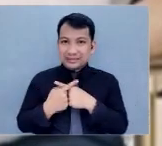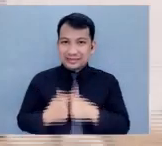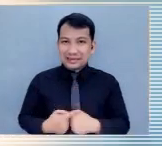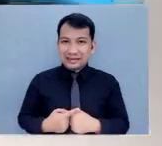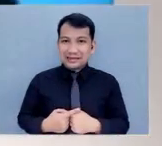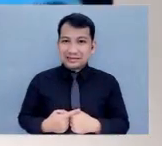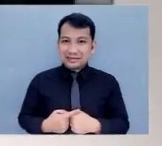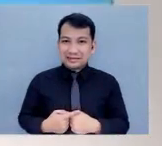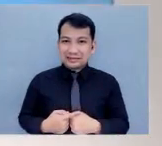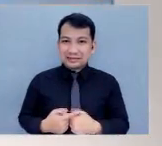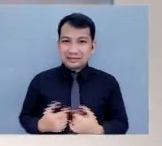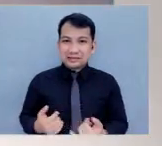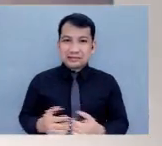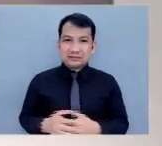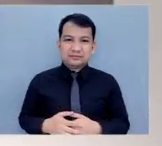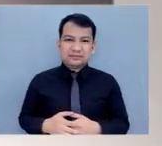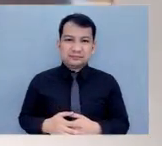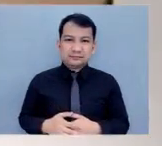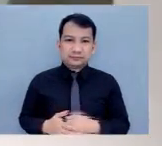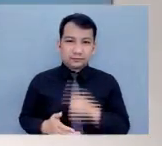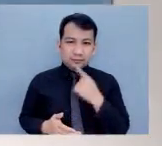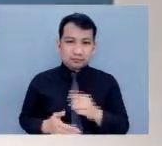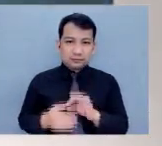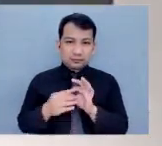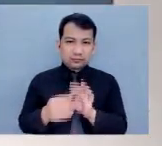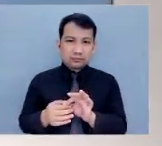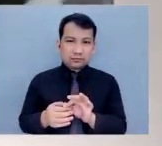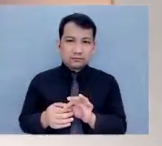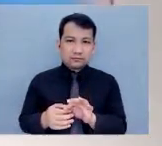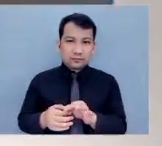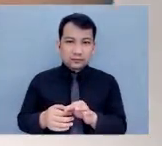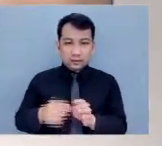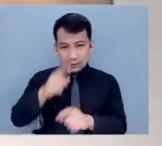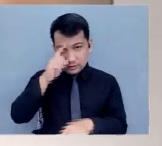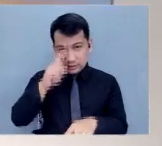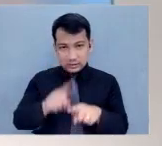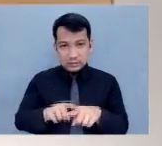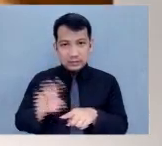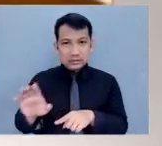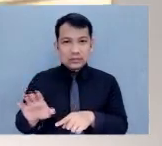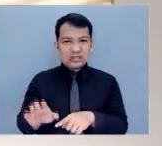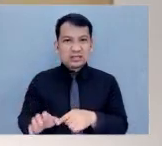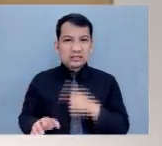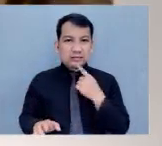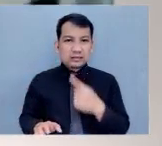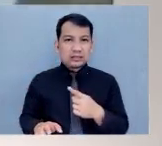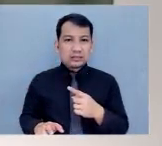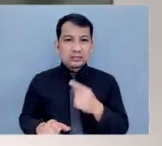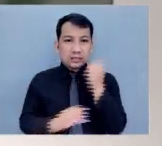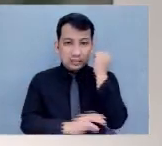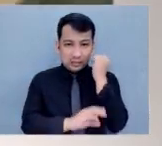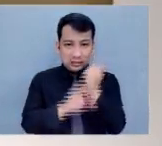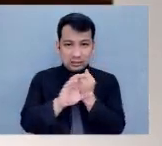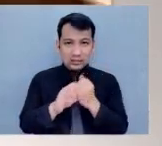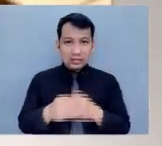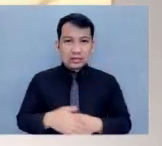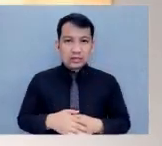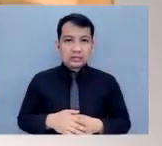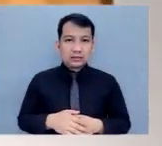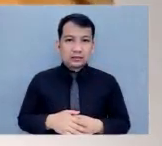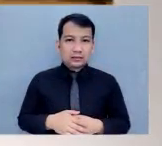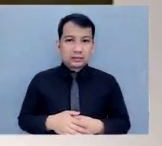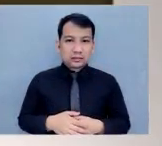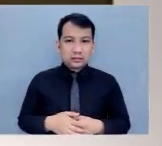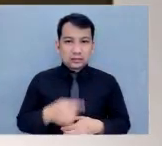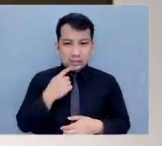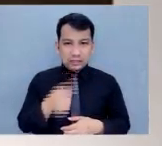pinagkakaguluhan na ngayon. Kinumpirma niya rin na inuupahan nga sa kanya ni Dominic ang kanyang condo unit. Sabay buwelta sa